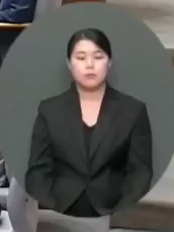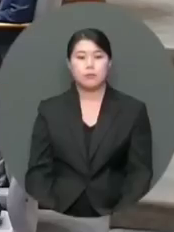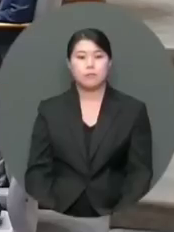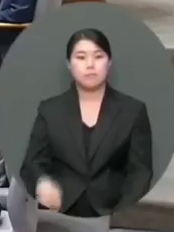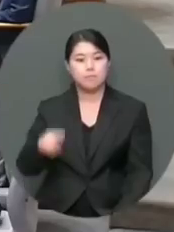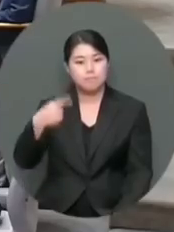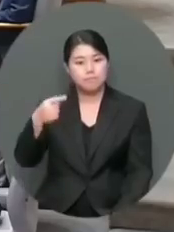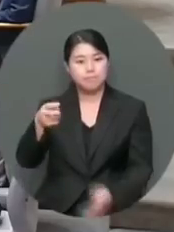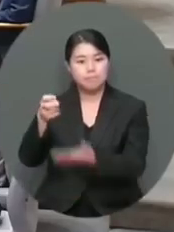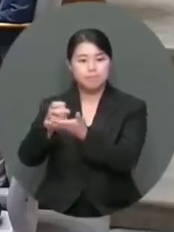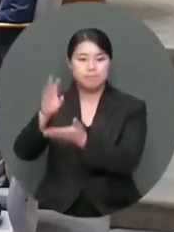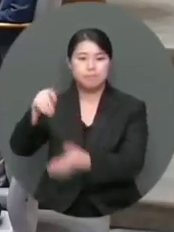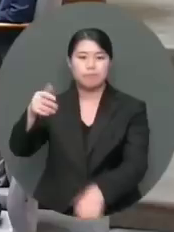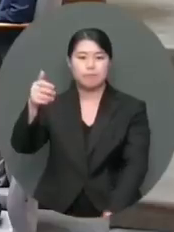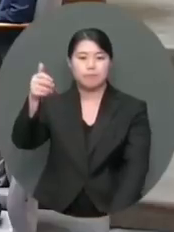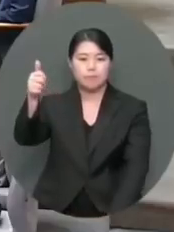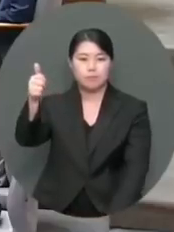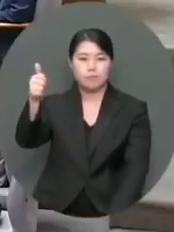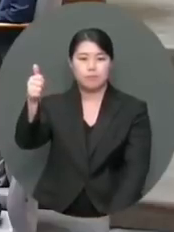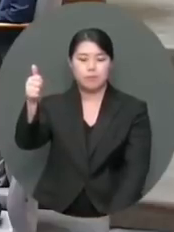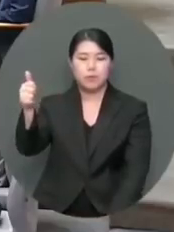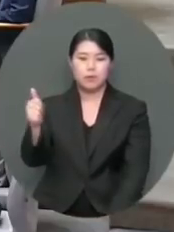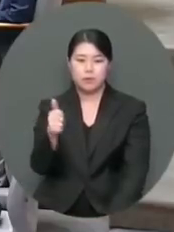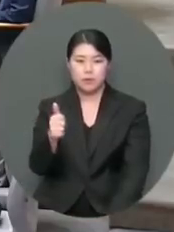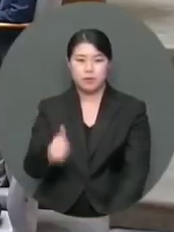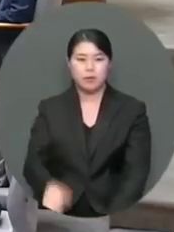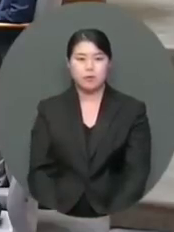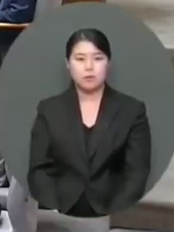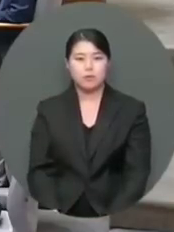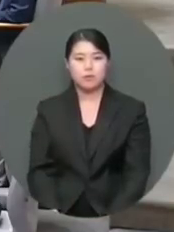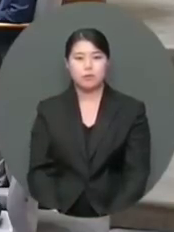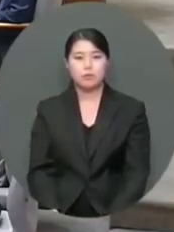다음은 한동훈 법무부 장관님 앞으로 나와 주십시오.